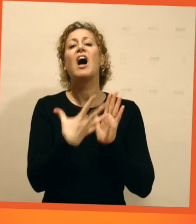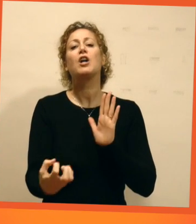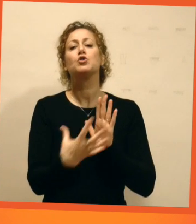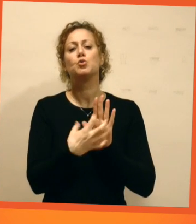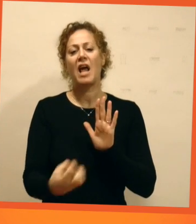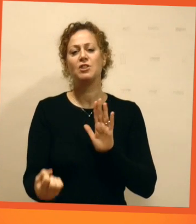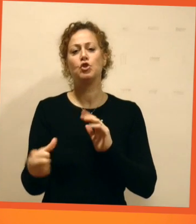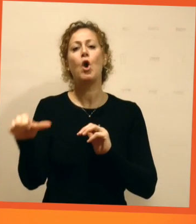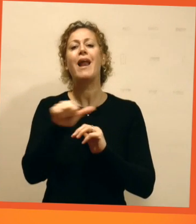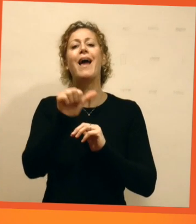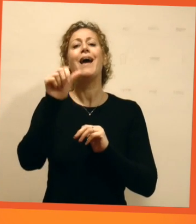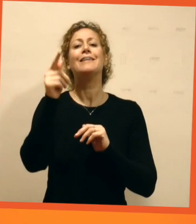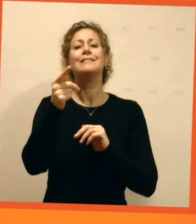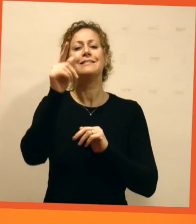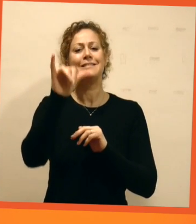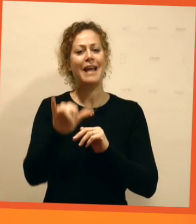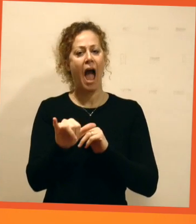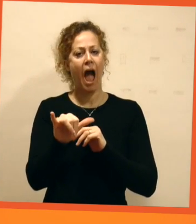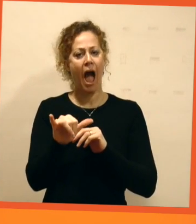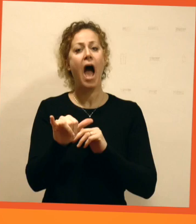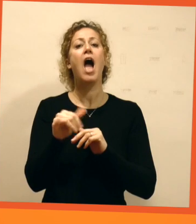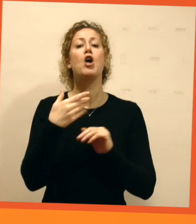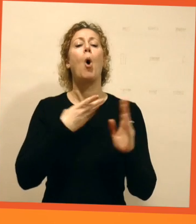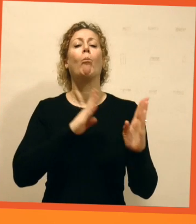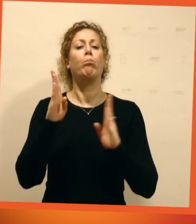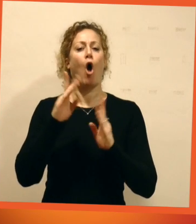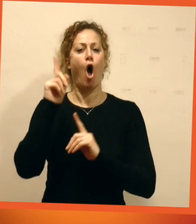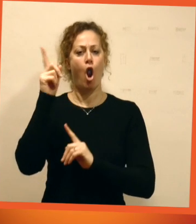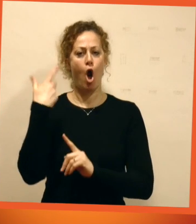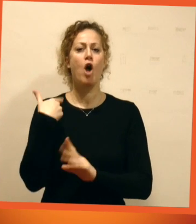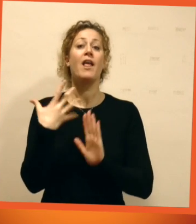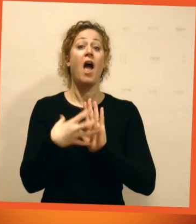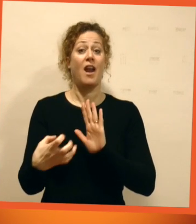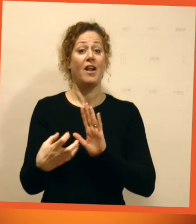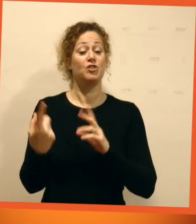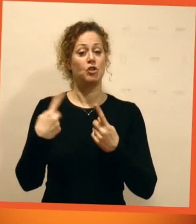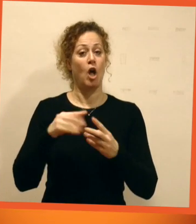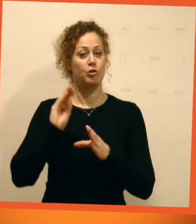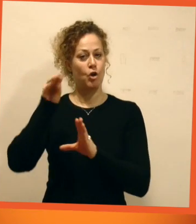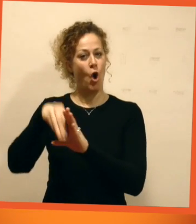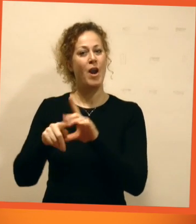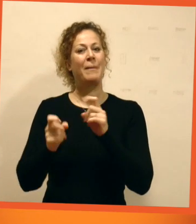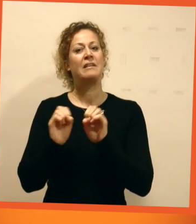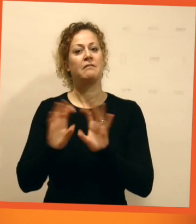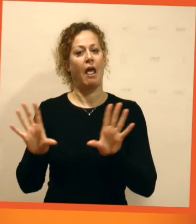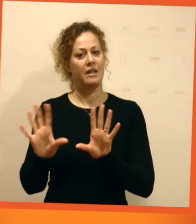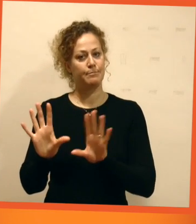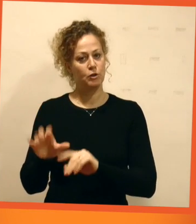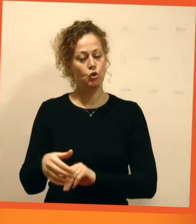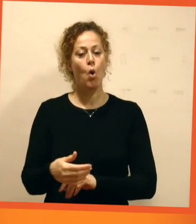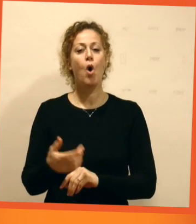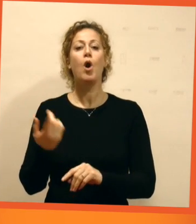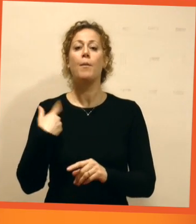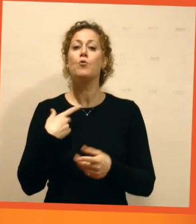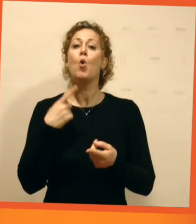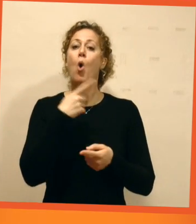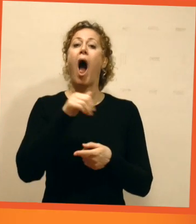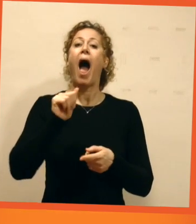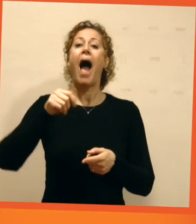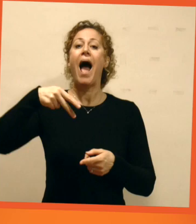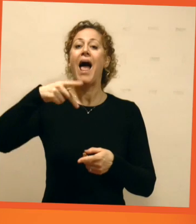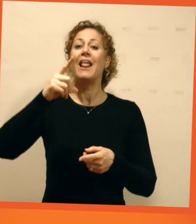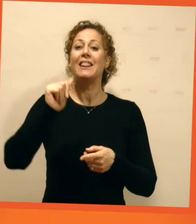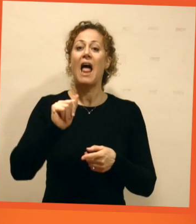Sky. Andiamo a Bologna e siamo appena stati ad Andalo per un concerto insieme a una band che